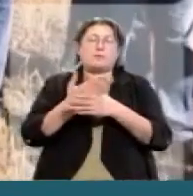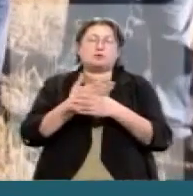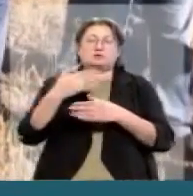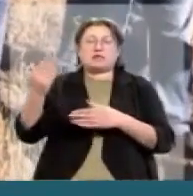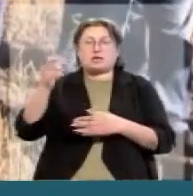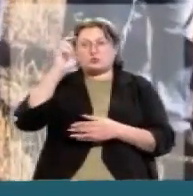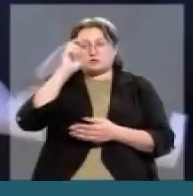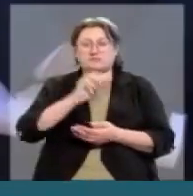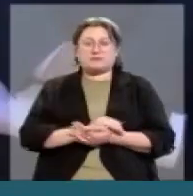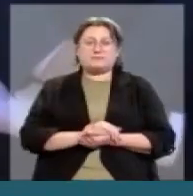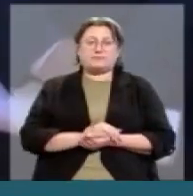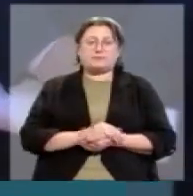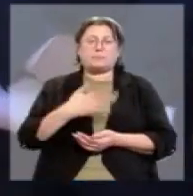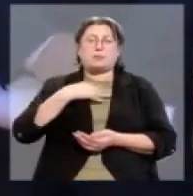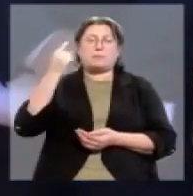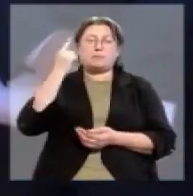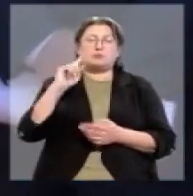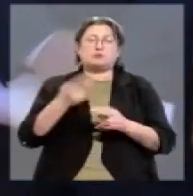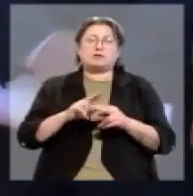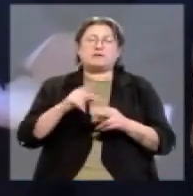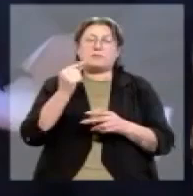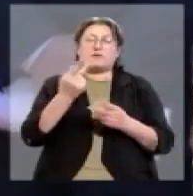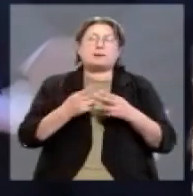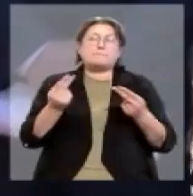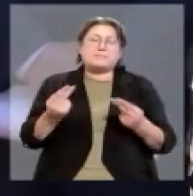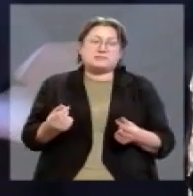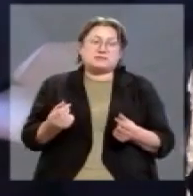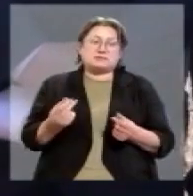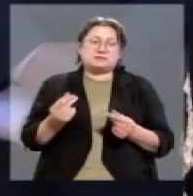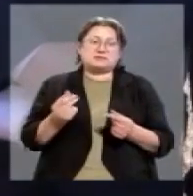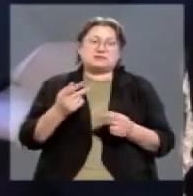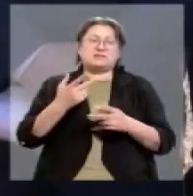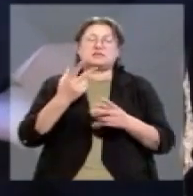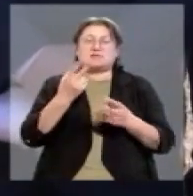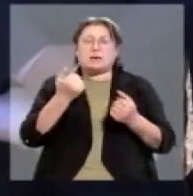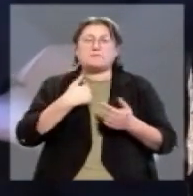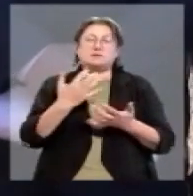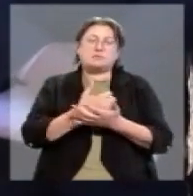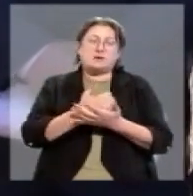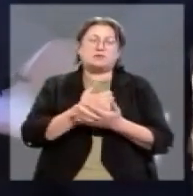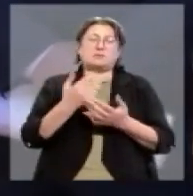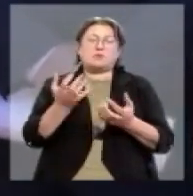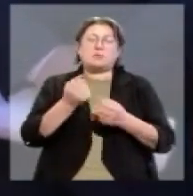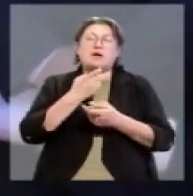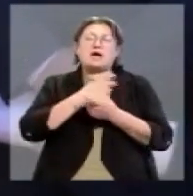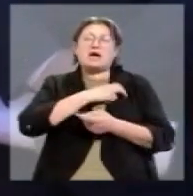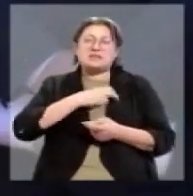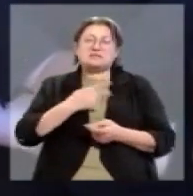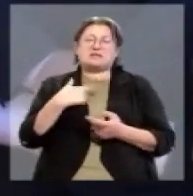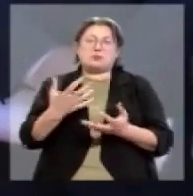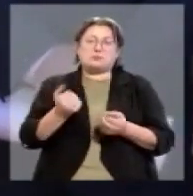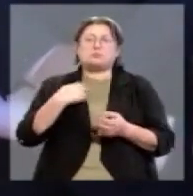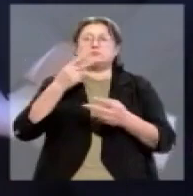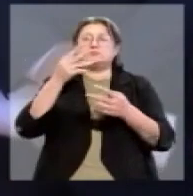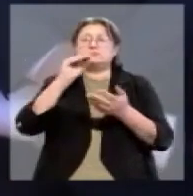стороны государства. Мы понимаем, что это, во-первых, это бизнес. Если мы где-то зарабатываем, это мы берем риски на себя, мы считаем, мы закладываемся на